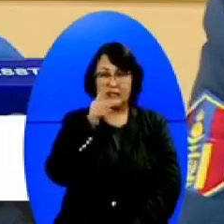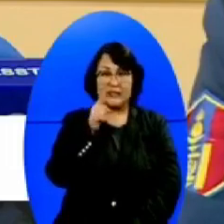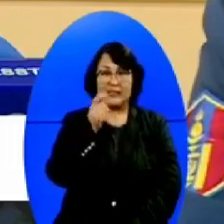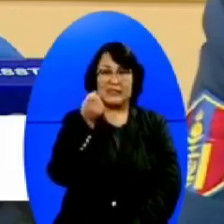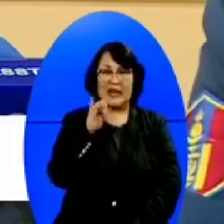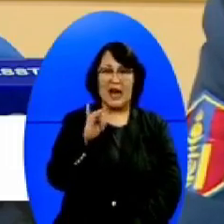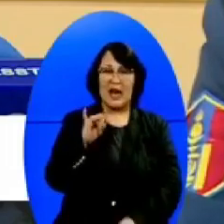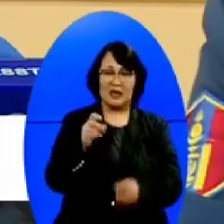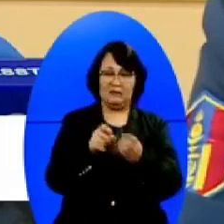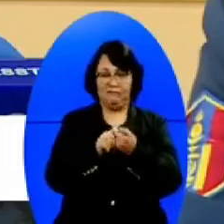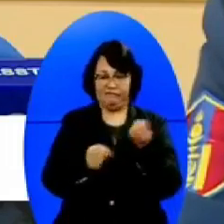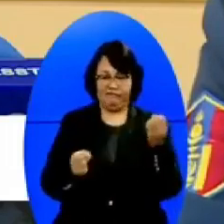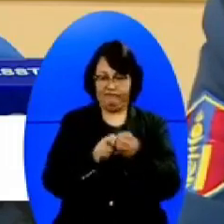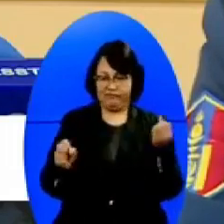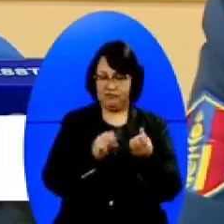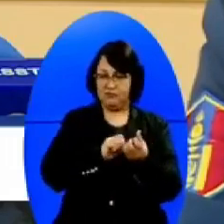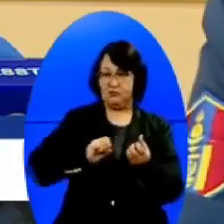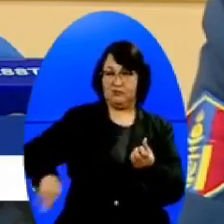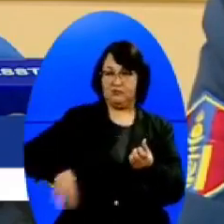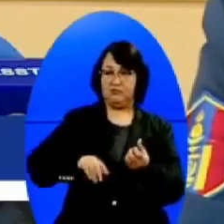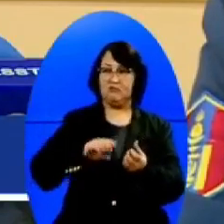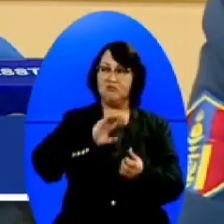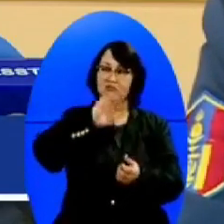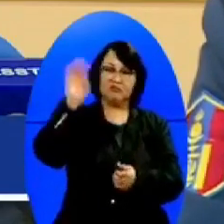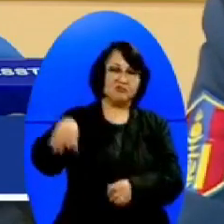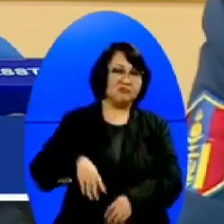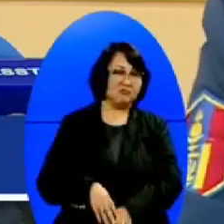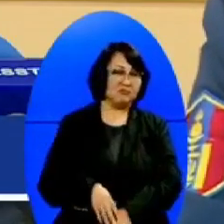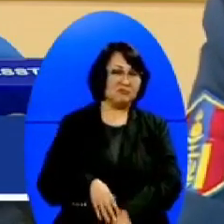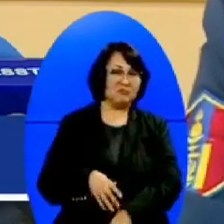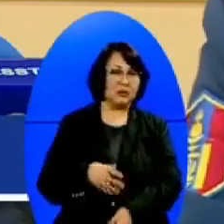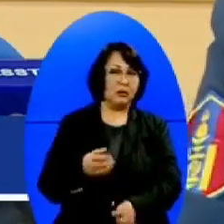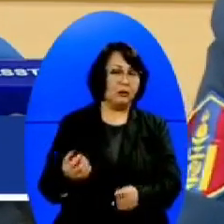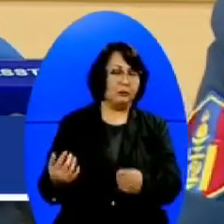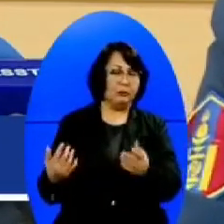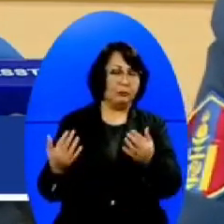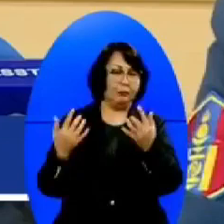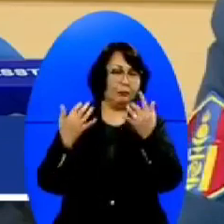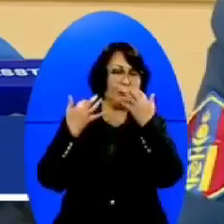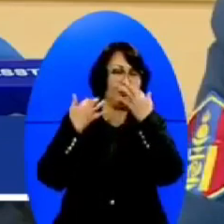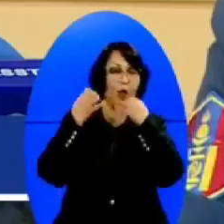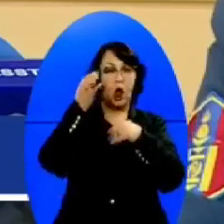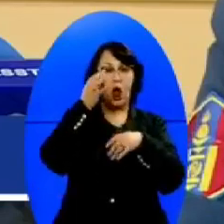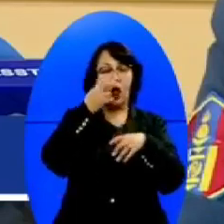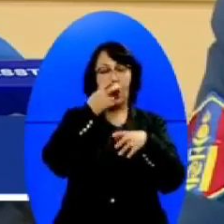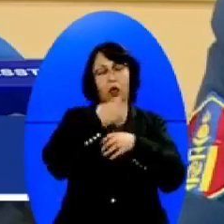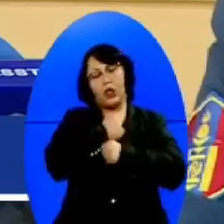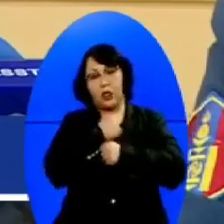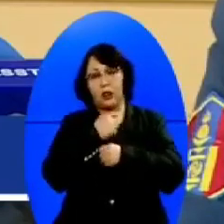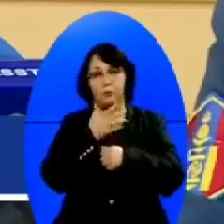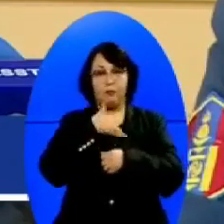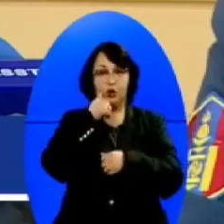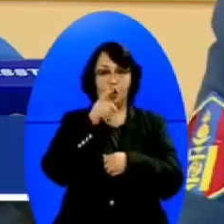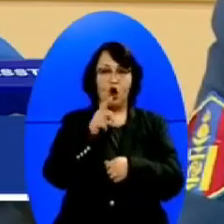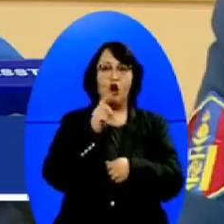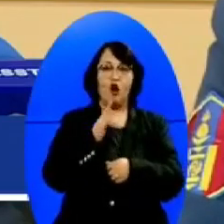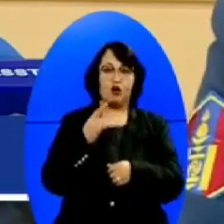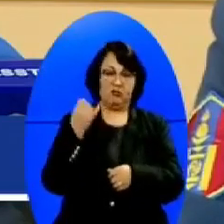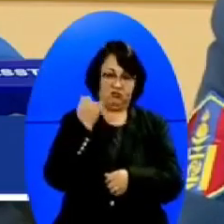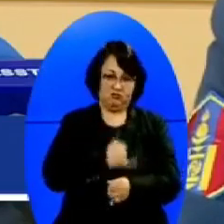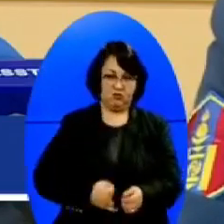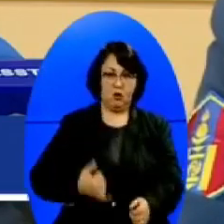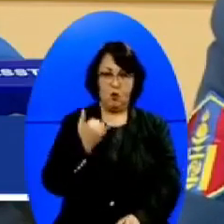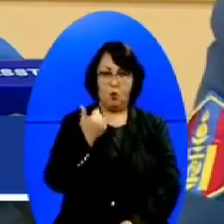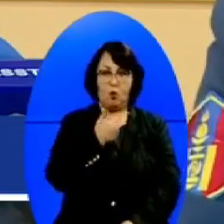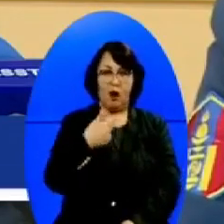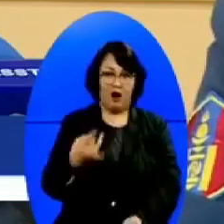дээр бас угарын хийд хордлолцсон тийм тохиолдол бас гарч байна. Хөрөмжтөөр зааж байгаа агууламжийг бол маш сайн харж за